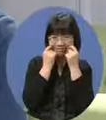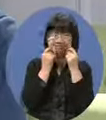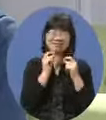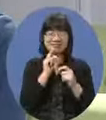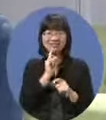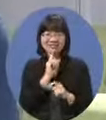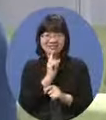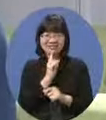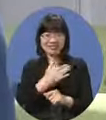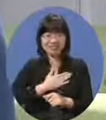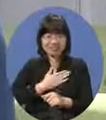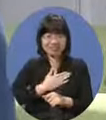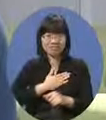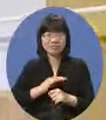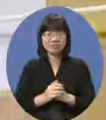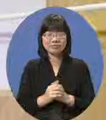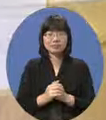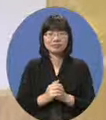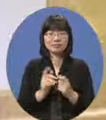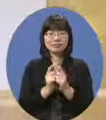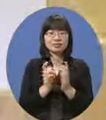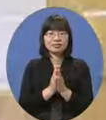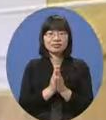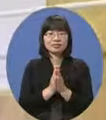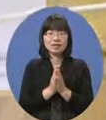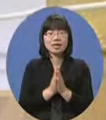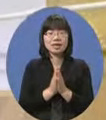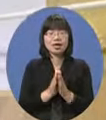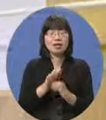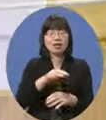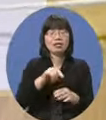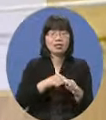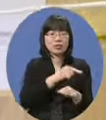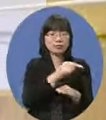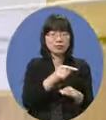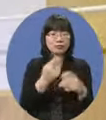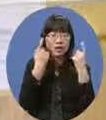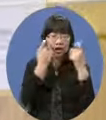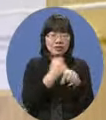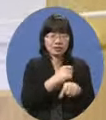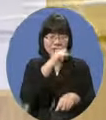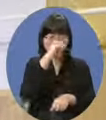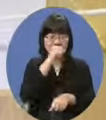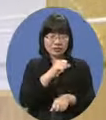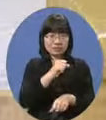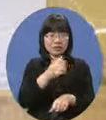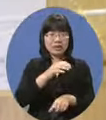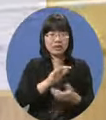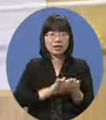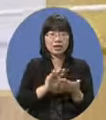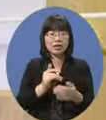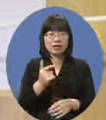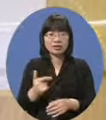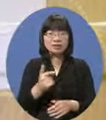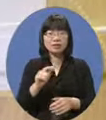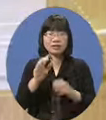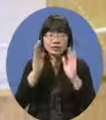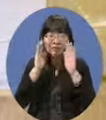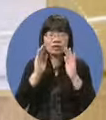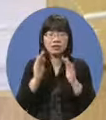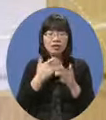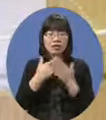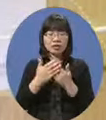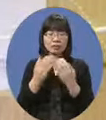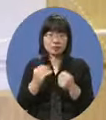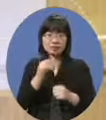짜증스럽게 하시지 말고요. 네. 현장 학습 떠나는 거 굉장히 좋습니다. 아. 예전에 뭐 우리 그런데 너무 많잖아요. 체험 학습 같은 데. 네.